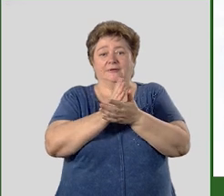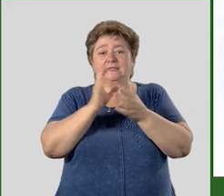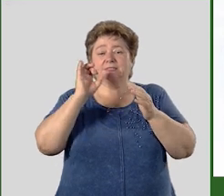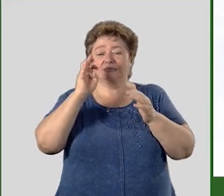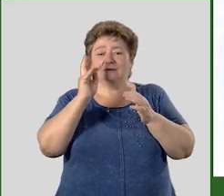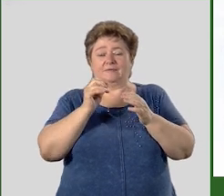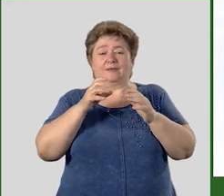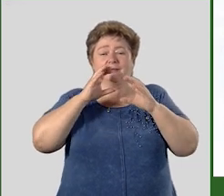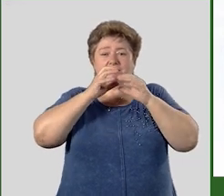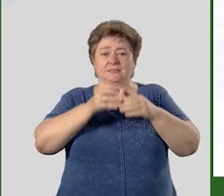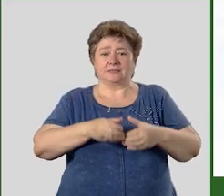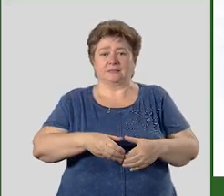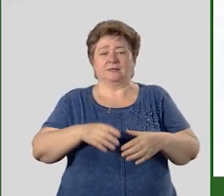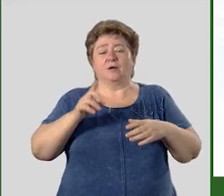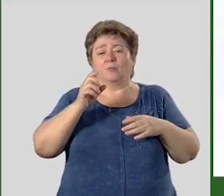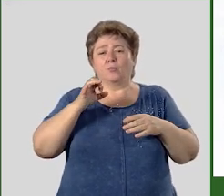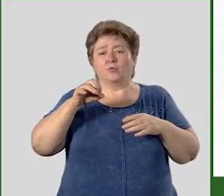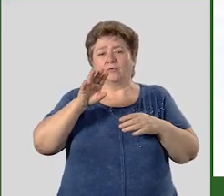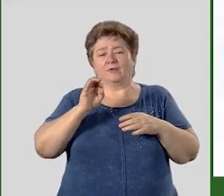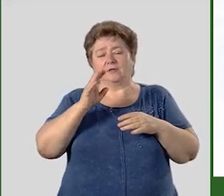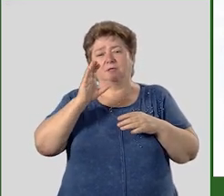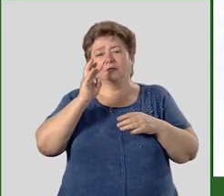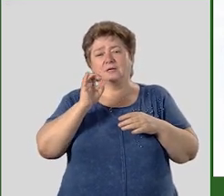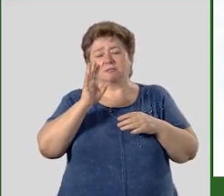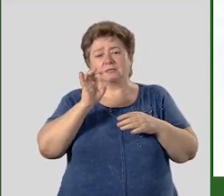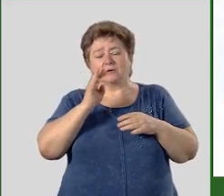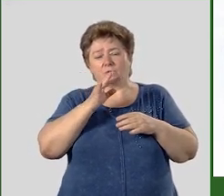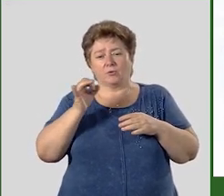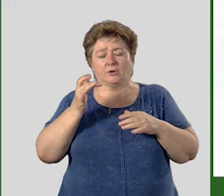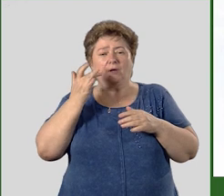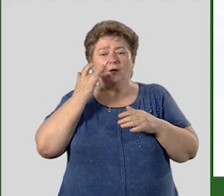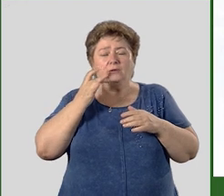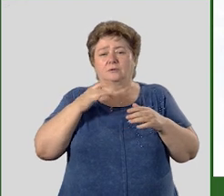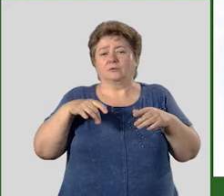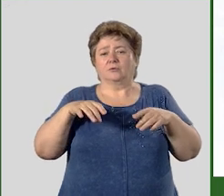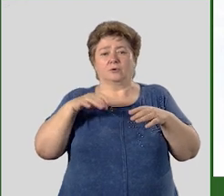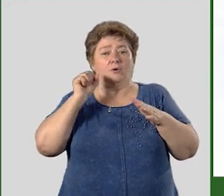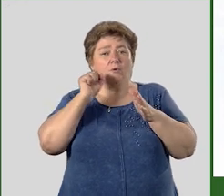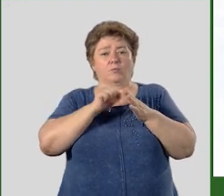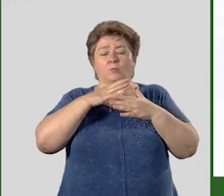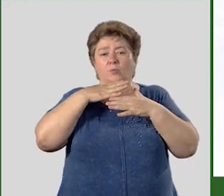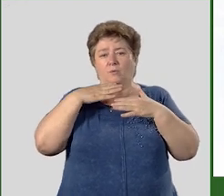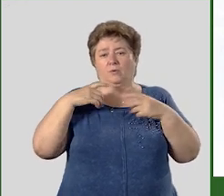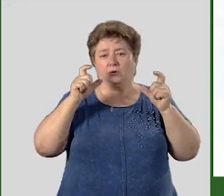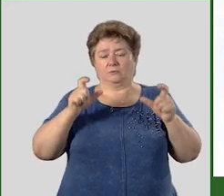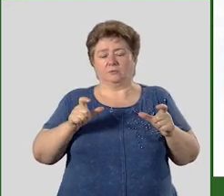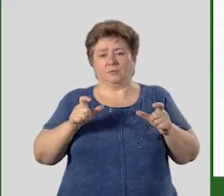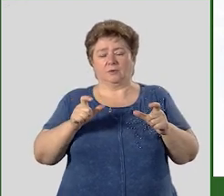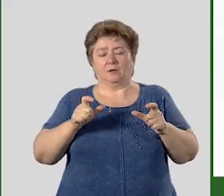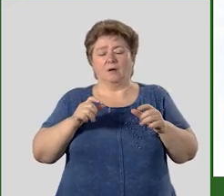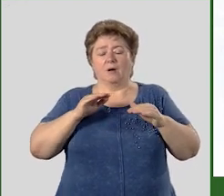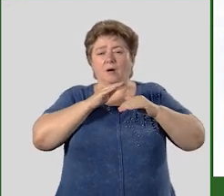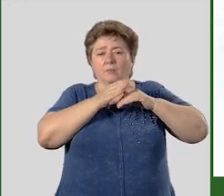саванне слоны, буйволы, носороги, которые почти истреблены человеком.